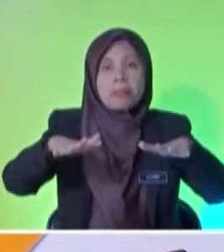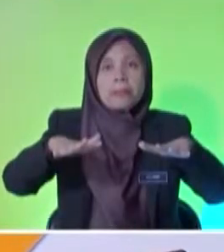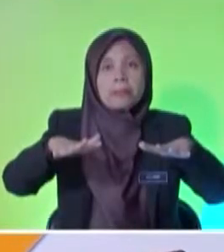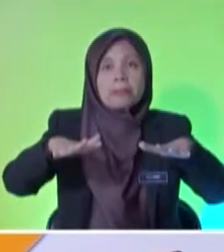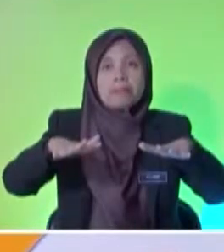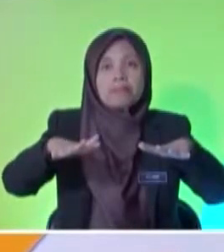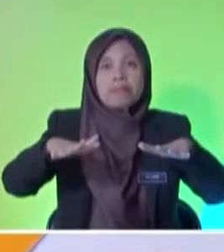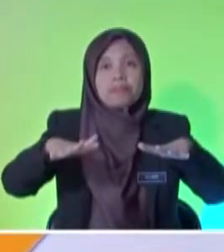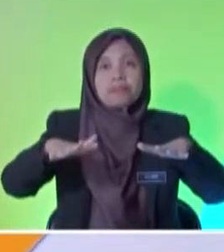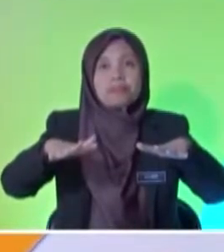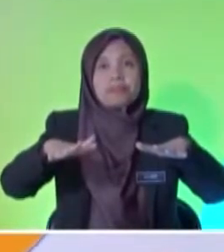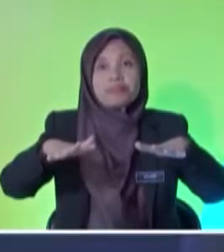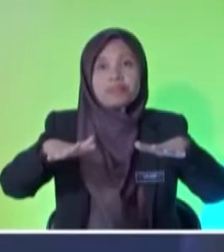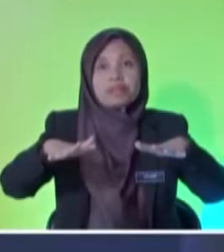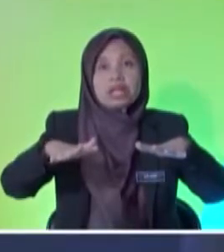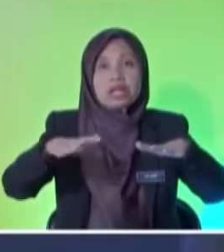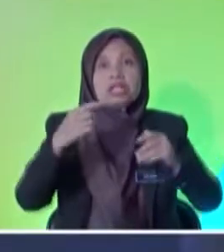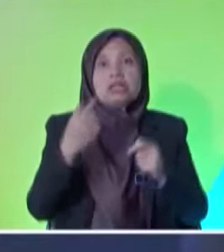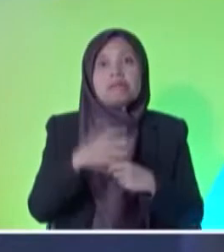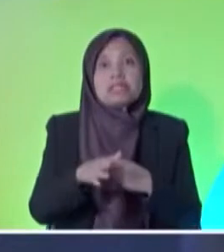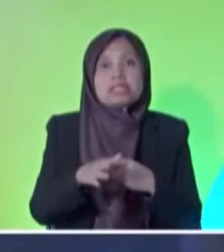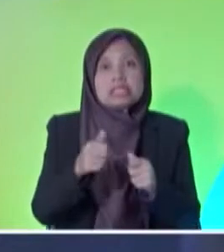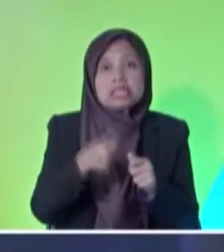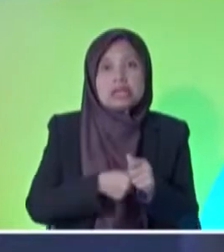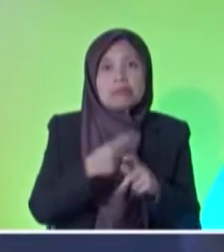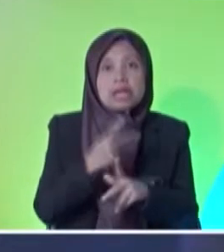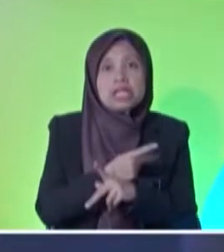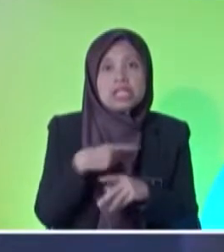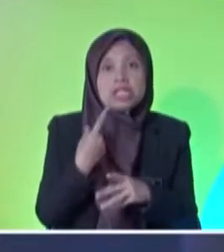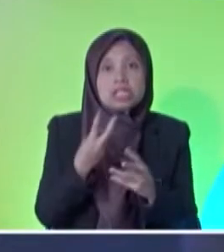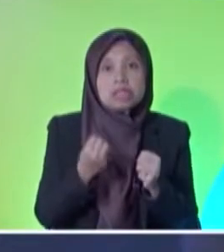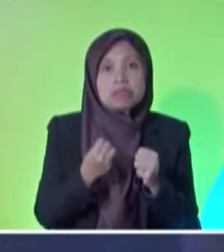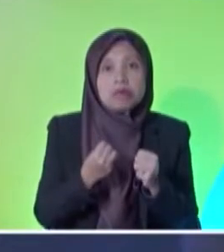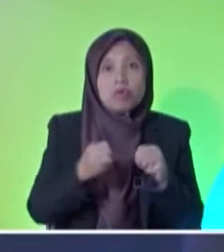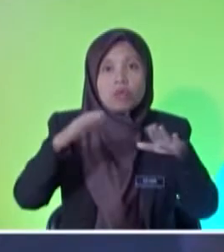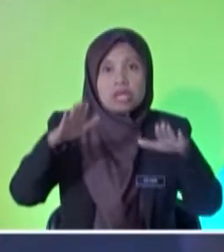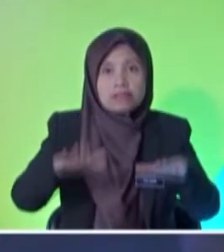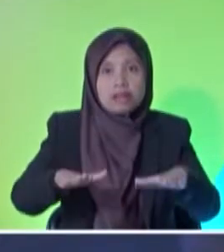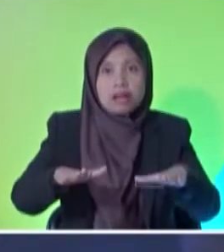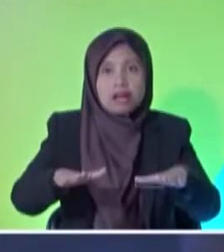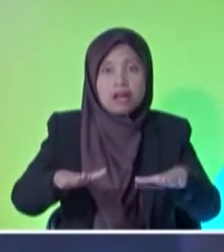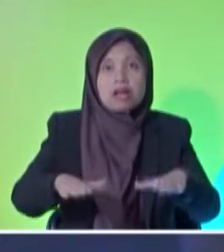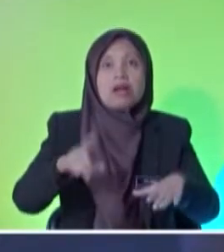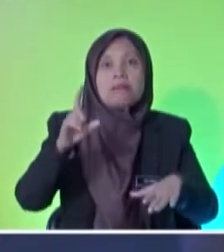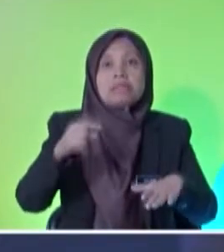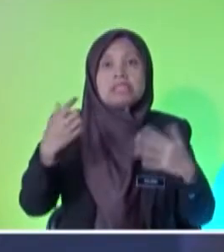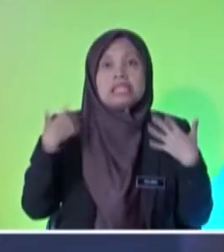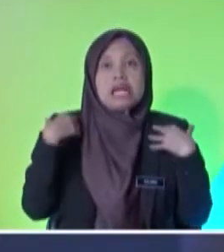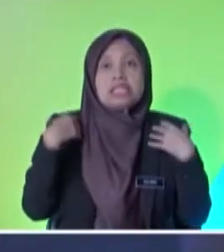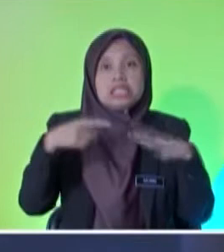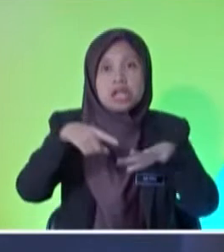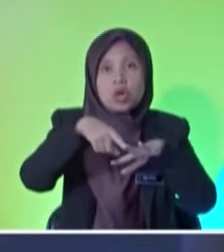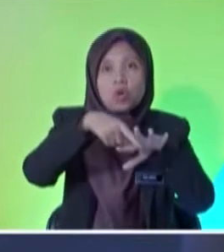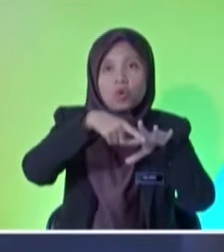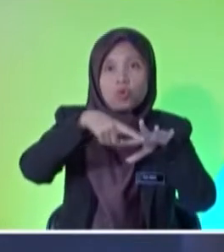mode-mode kali kita nah Letakkan tangan kita di atas debu Ada ruang-ruang jari